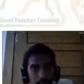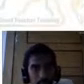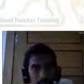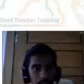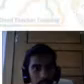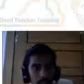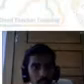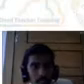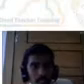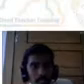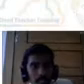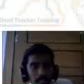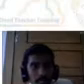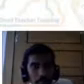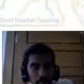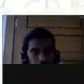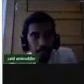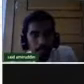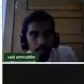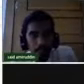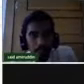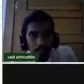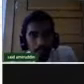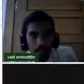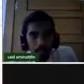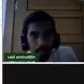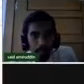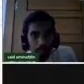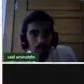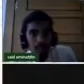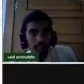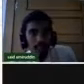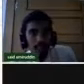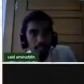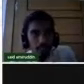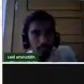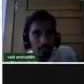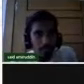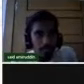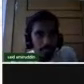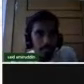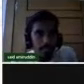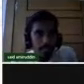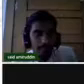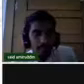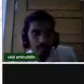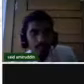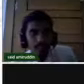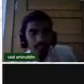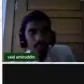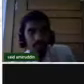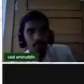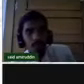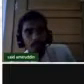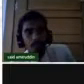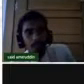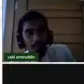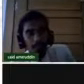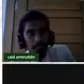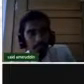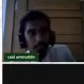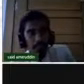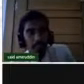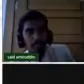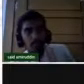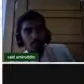Semua siswa, termasuk siswa yang agak lambat, bisa memahami dan menggunakan ide-ide dari konsep yang diajarkan. Ini mungkin pertama,